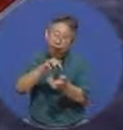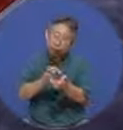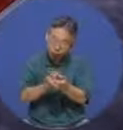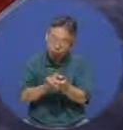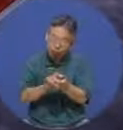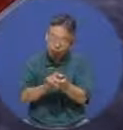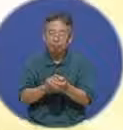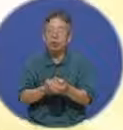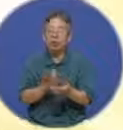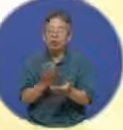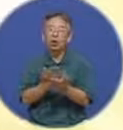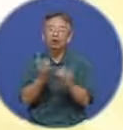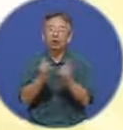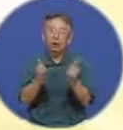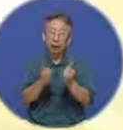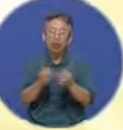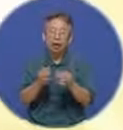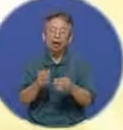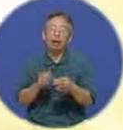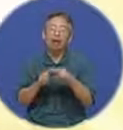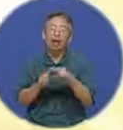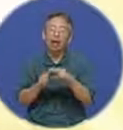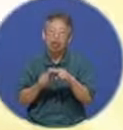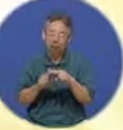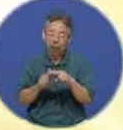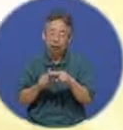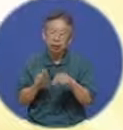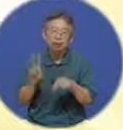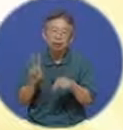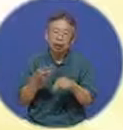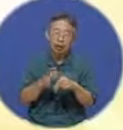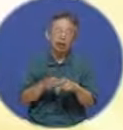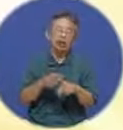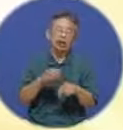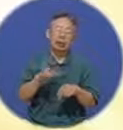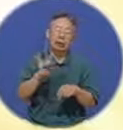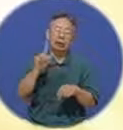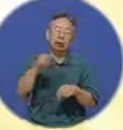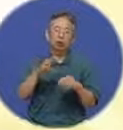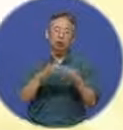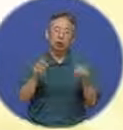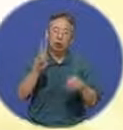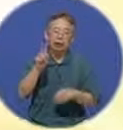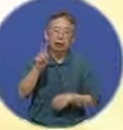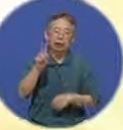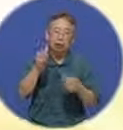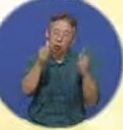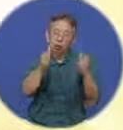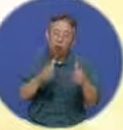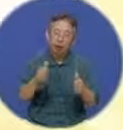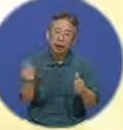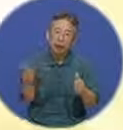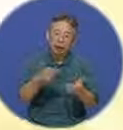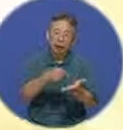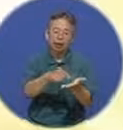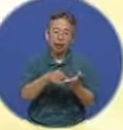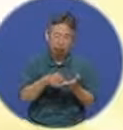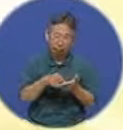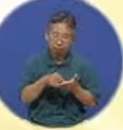プレゼントご希望の方ははがきまたは紀の国21のホームページからご応募ください。はがきの宛先は郵便番